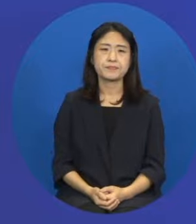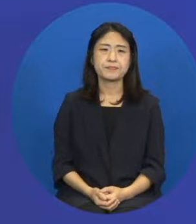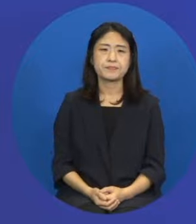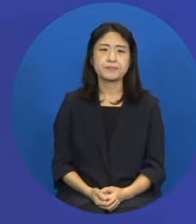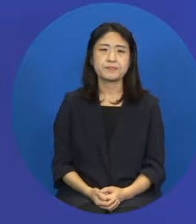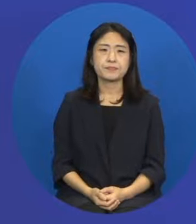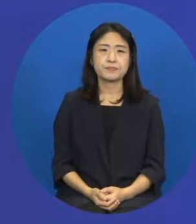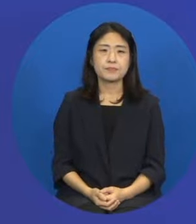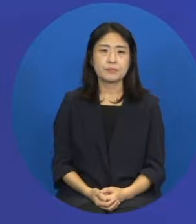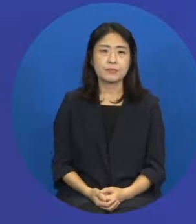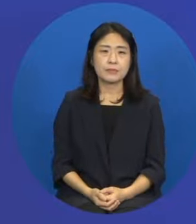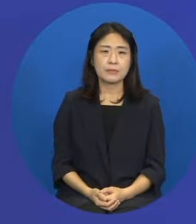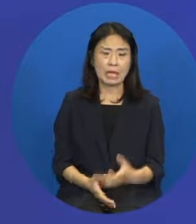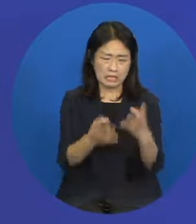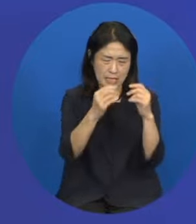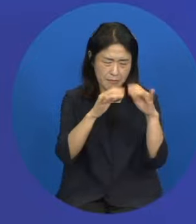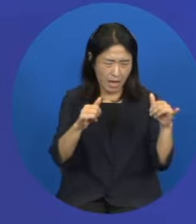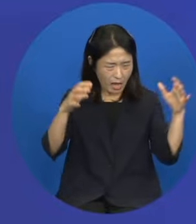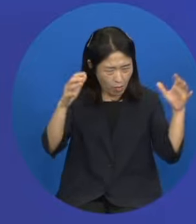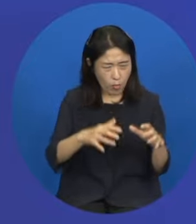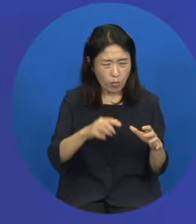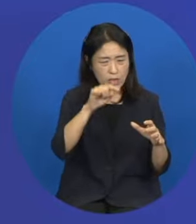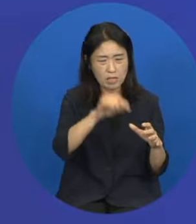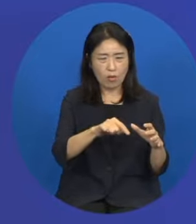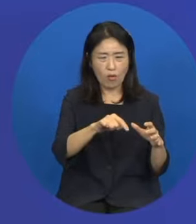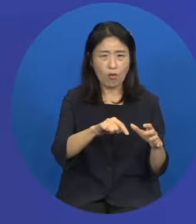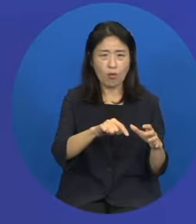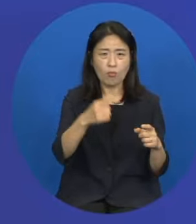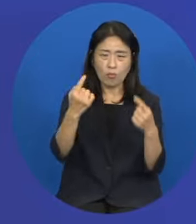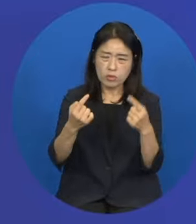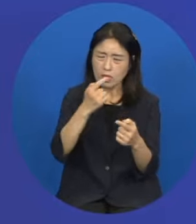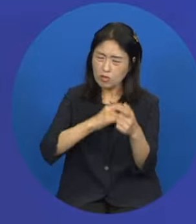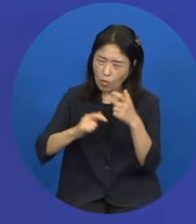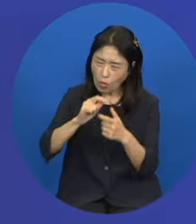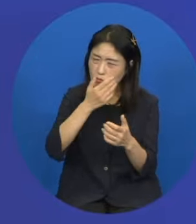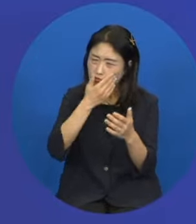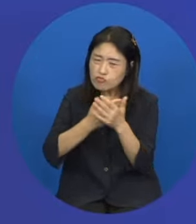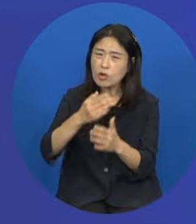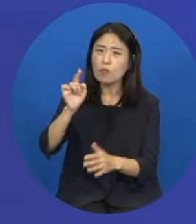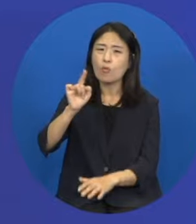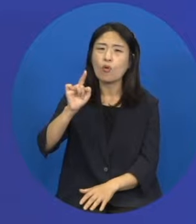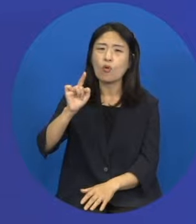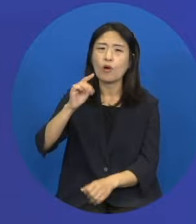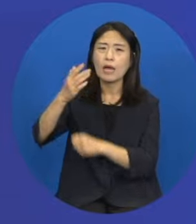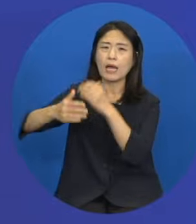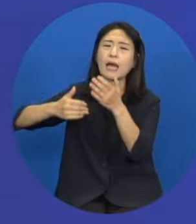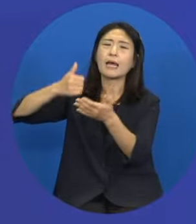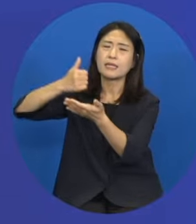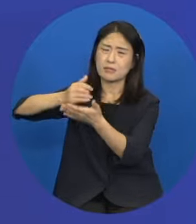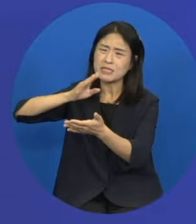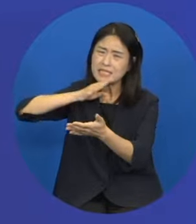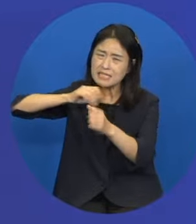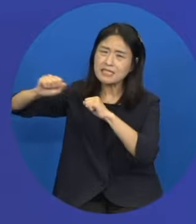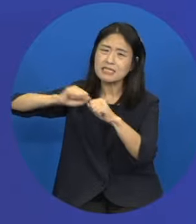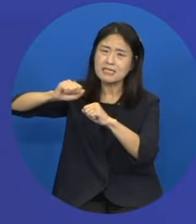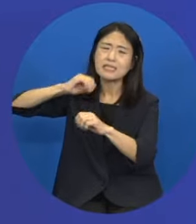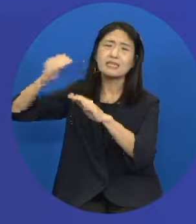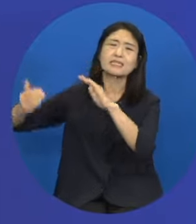얼마나 많이 모였느냐보다 더 중요한 것은 진짜 하나님이 행하신다라고 하는 그